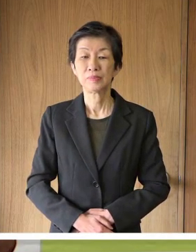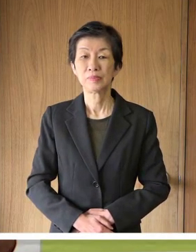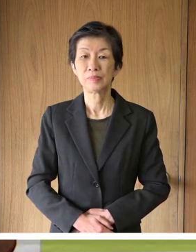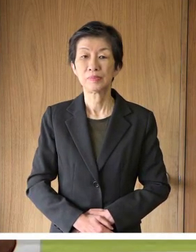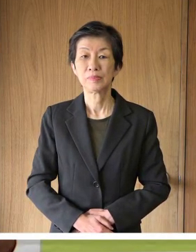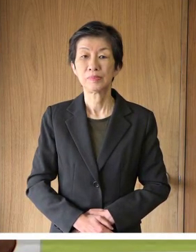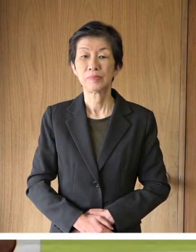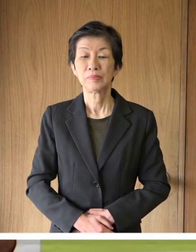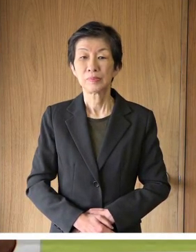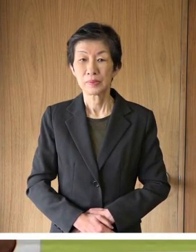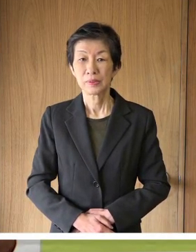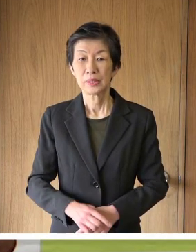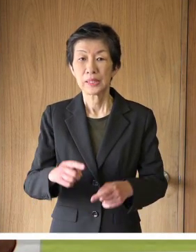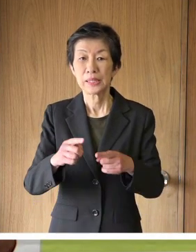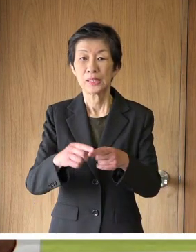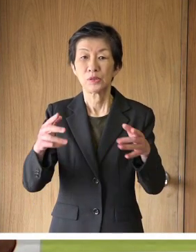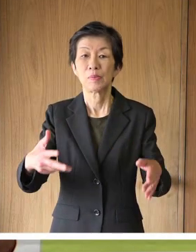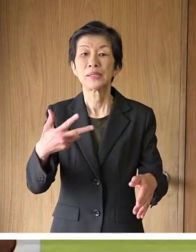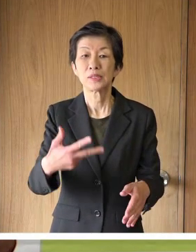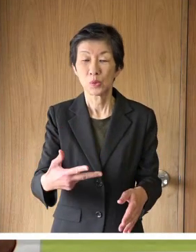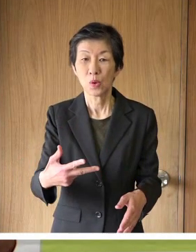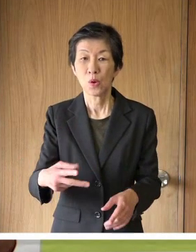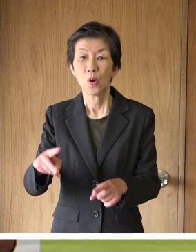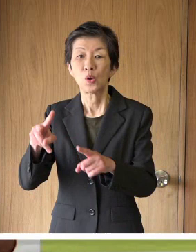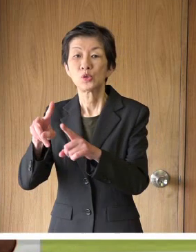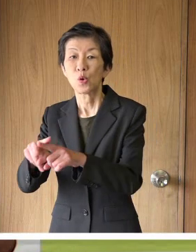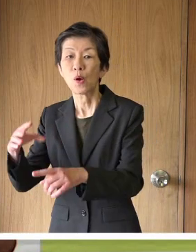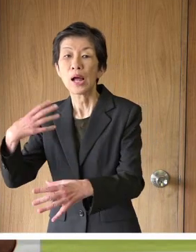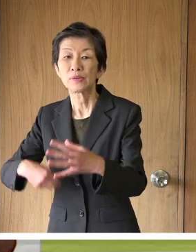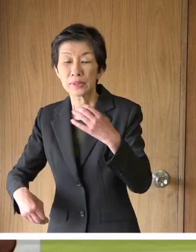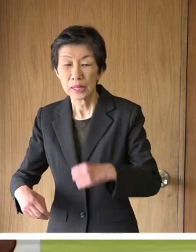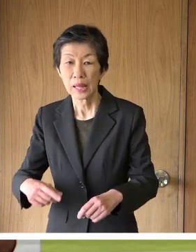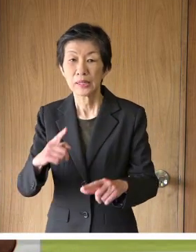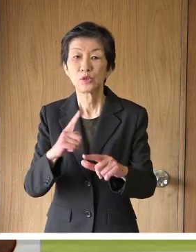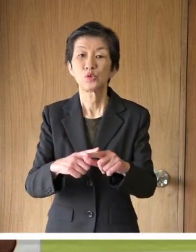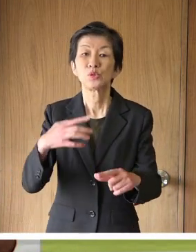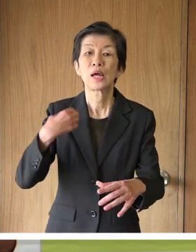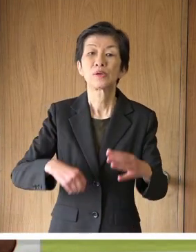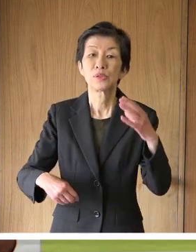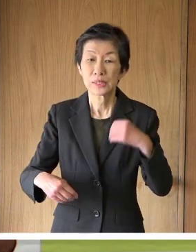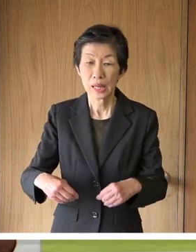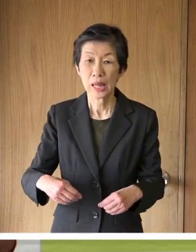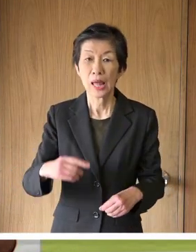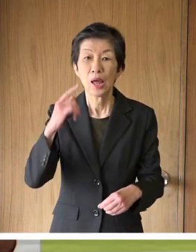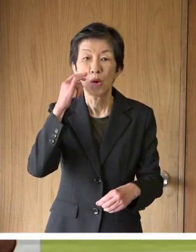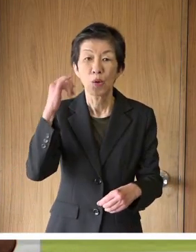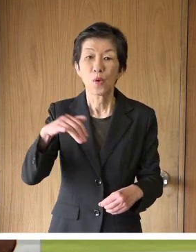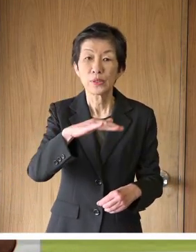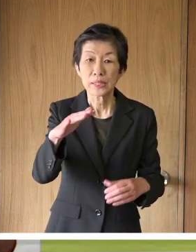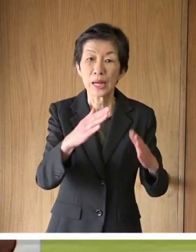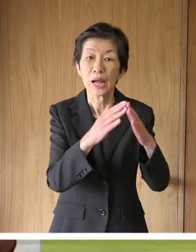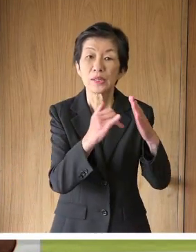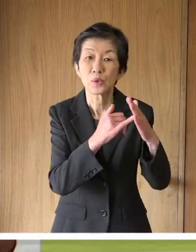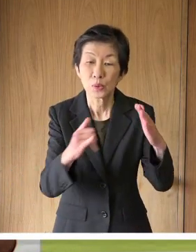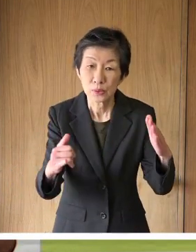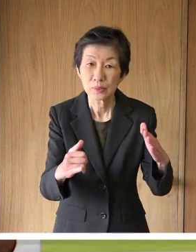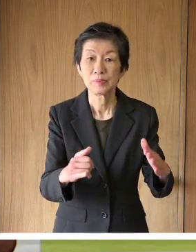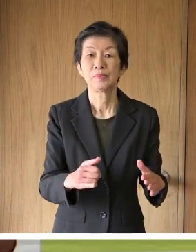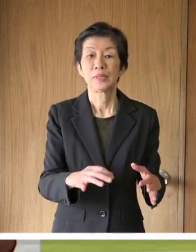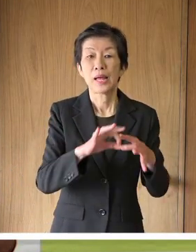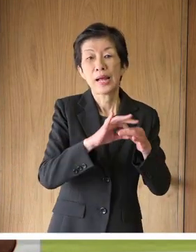それでは入間市に学ぶ小学生中学生保護者ご家族そして